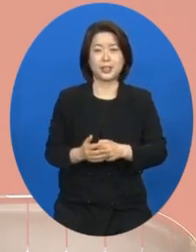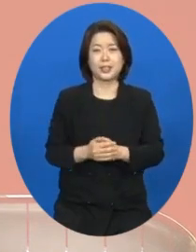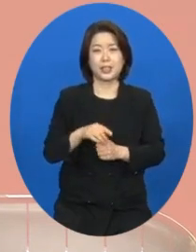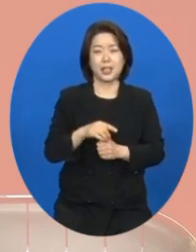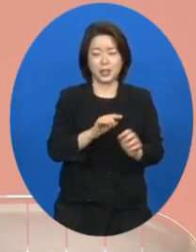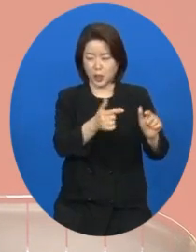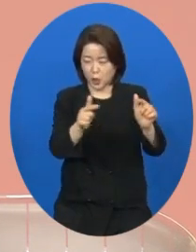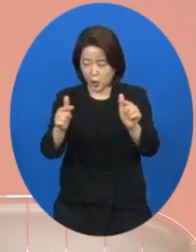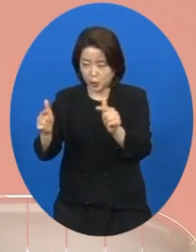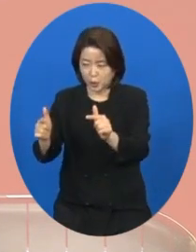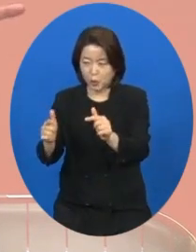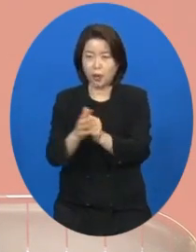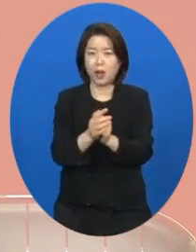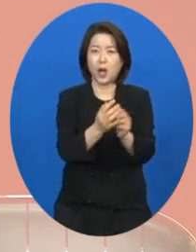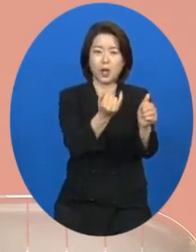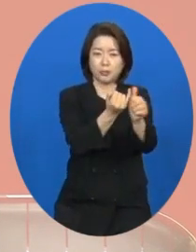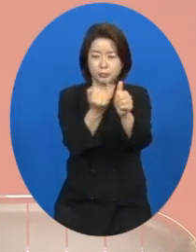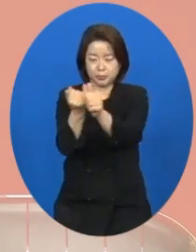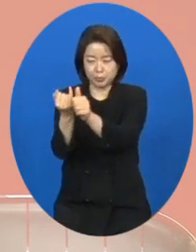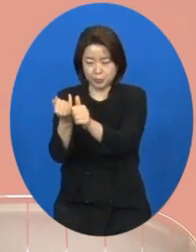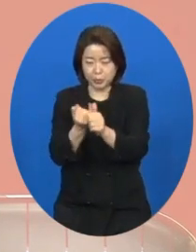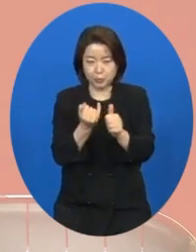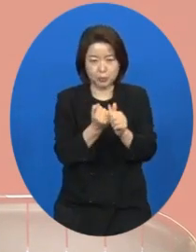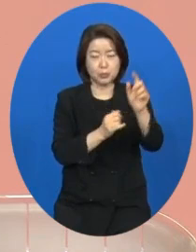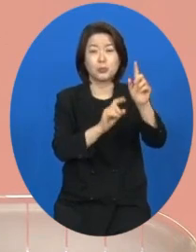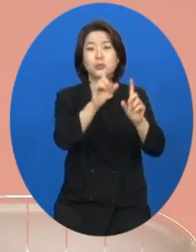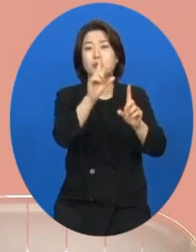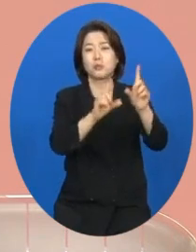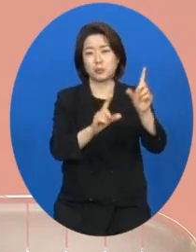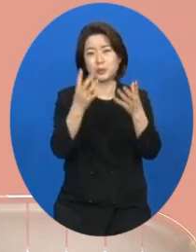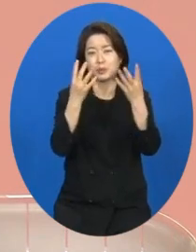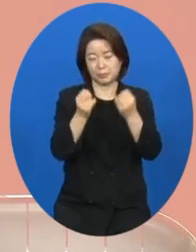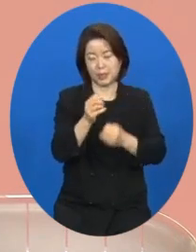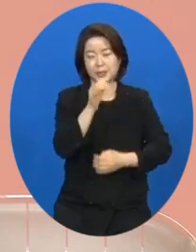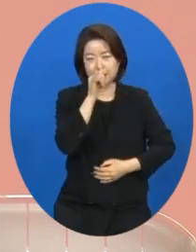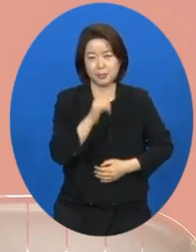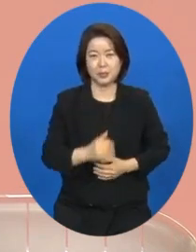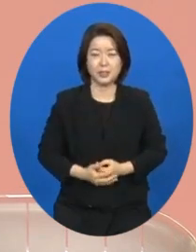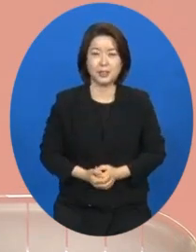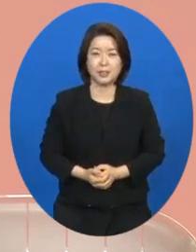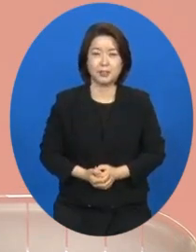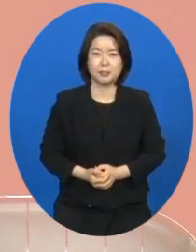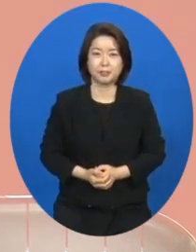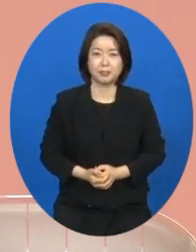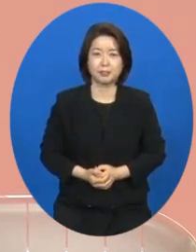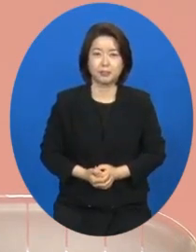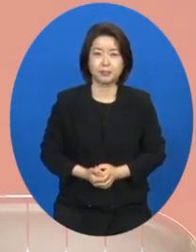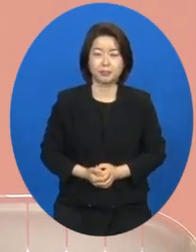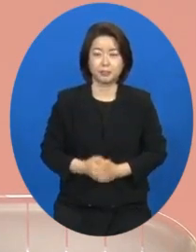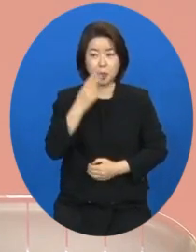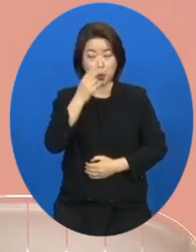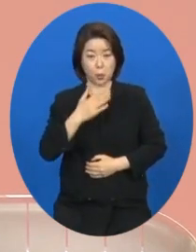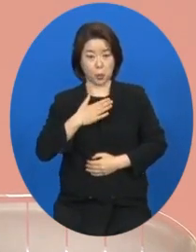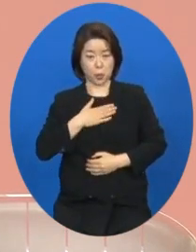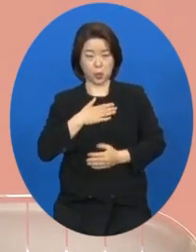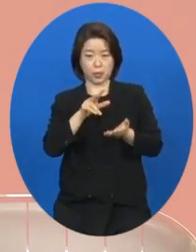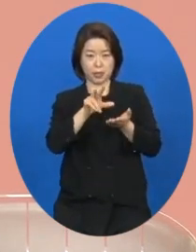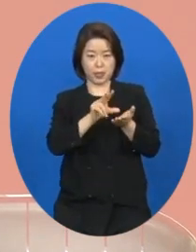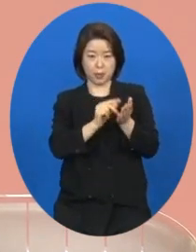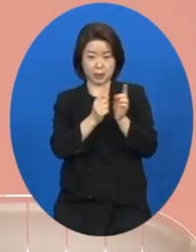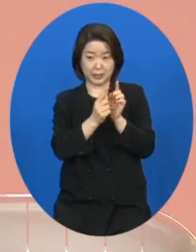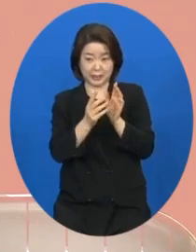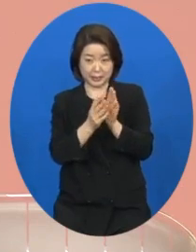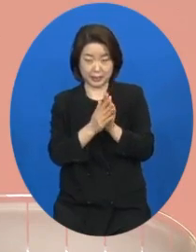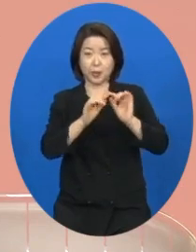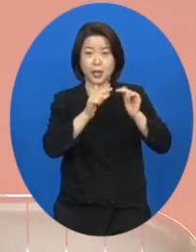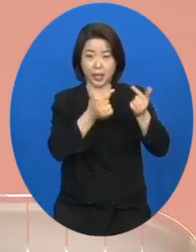이렇게 저렇게 부부 관계로 연결되어 있는 분들이 많습니다. 혹 내 문제가 직접